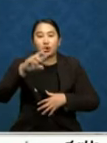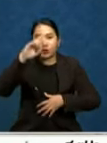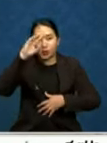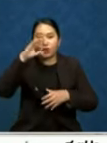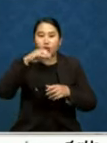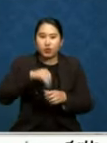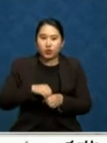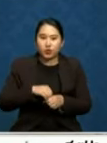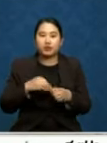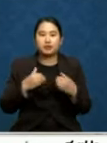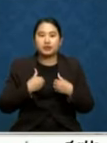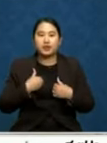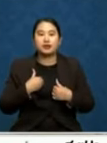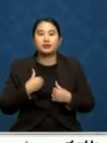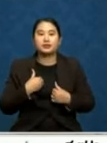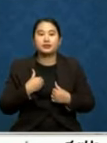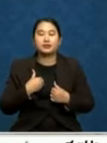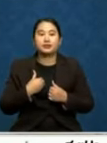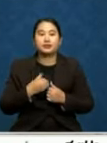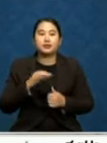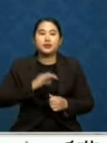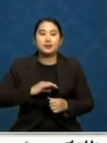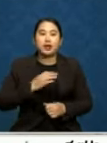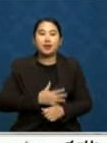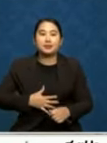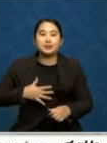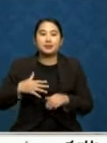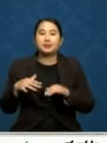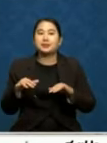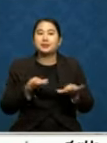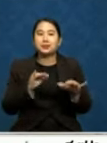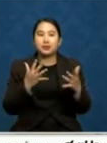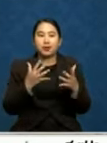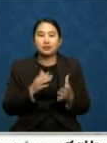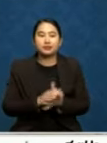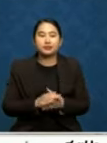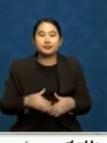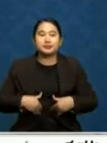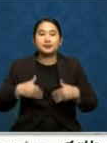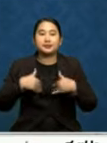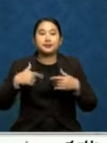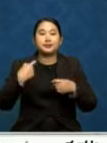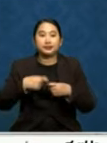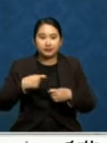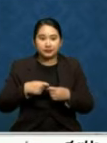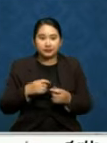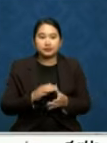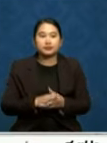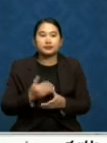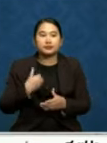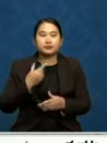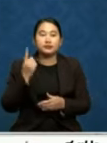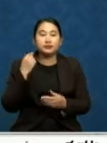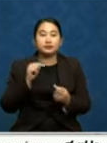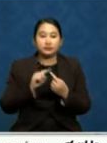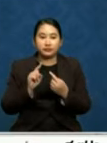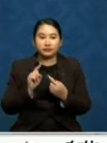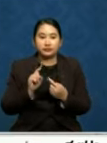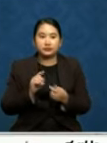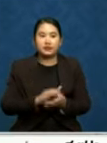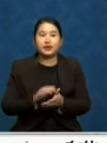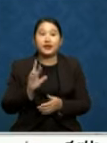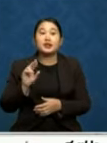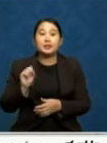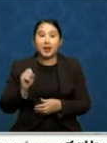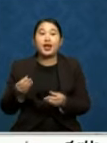นะครับมีความไม่พร้อมในการดำรงชีพซึ่งในขณะนั้นเนี่ยนะครับผมก็ยังได้เคยได้รับมอบหมายจากทางส